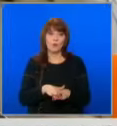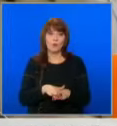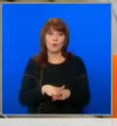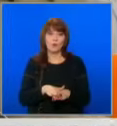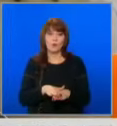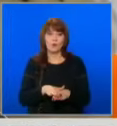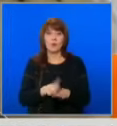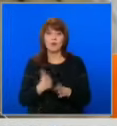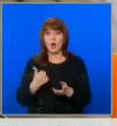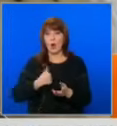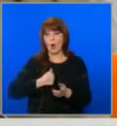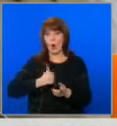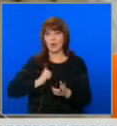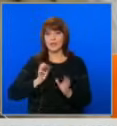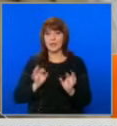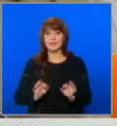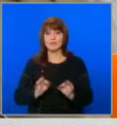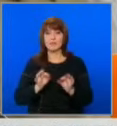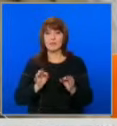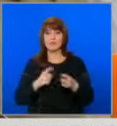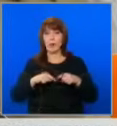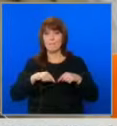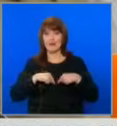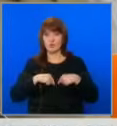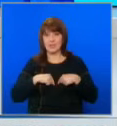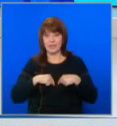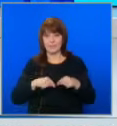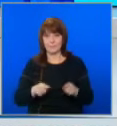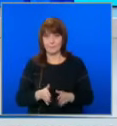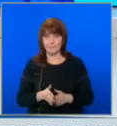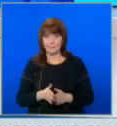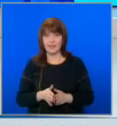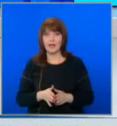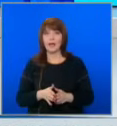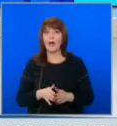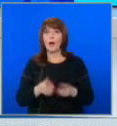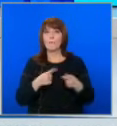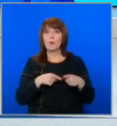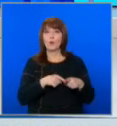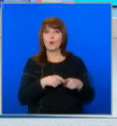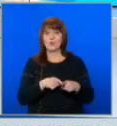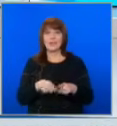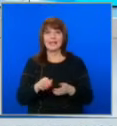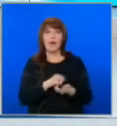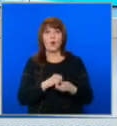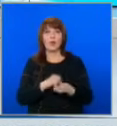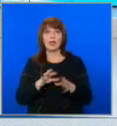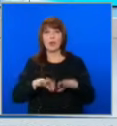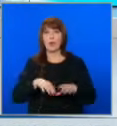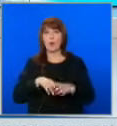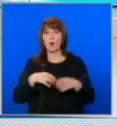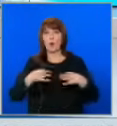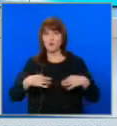върху органите на специализираното правосъдие прокурорската колегия освободи от поста